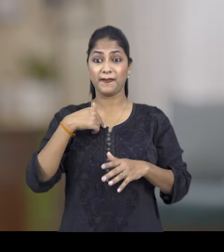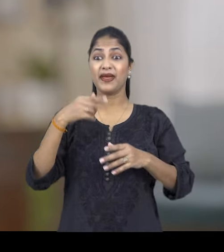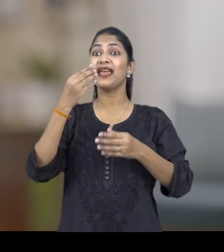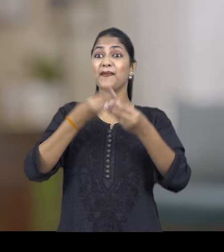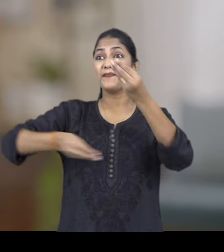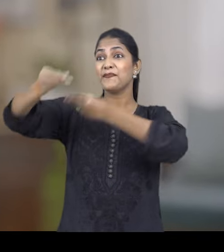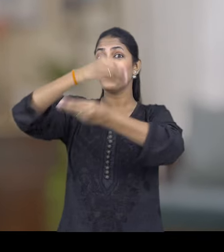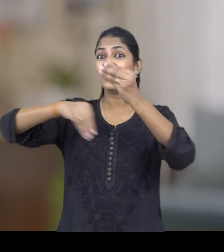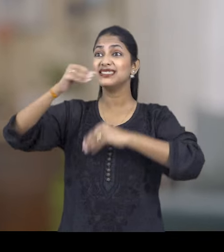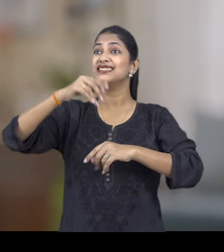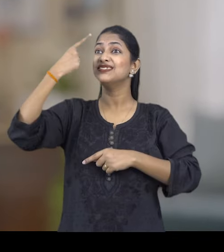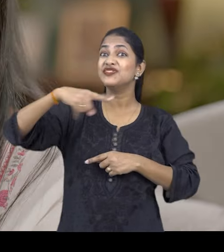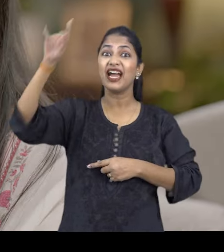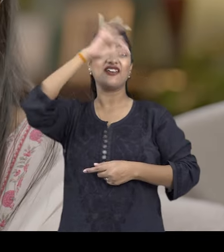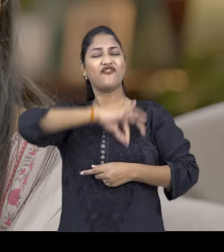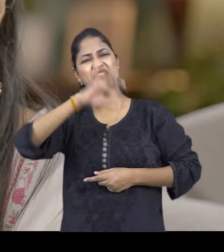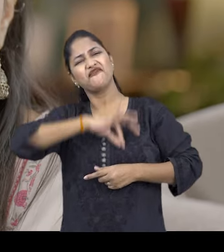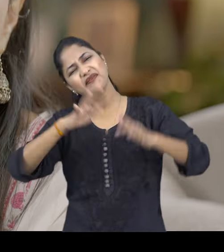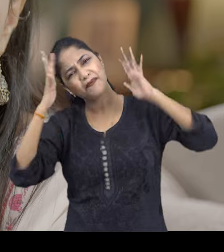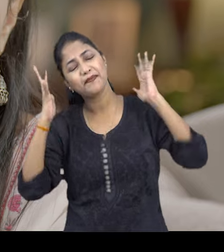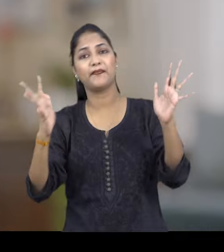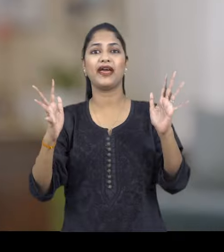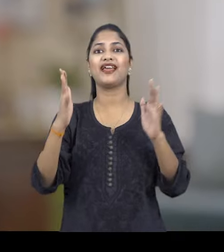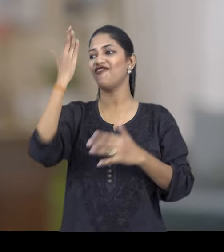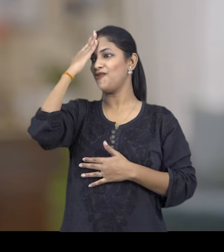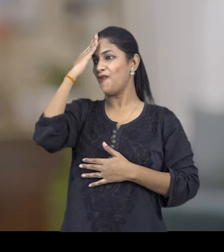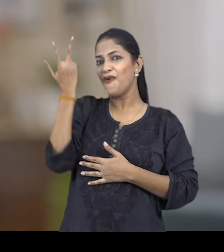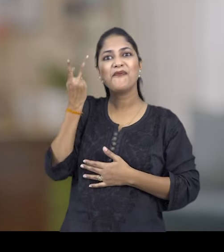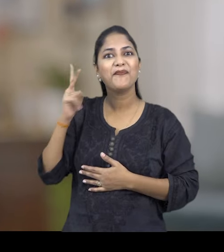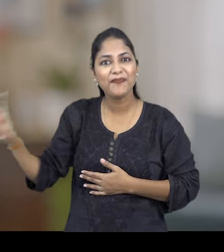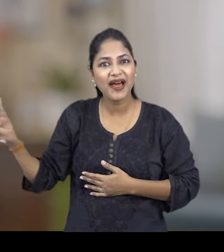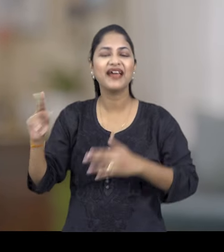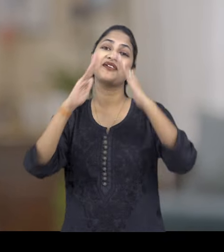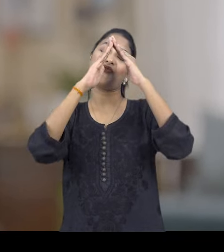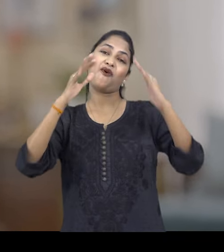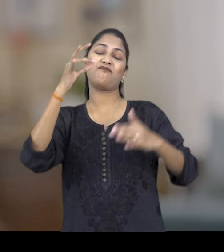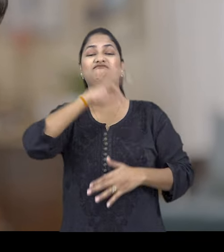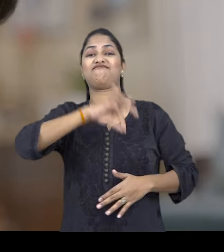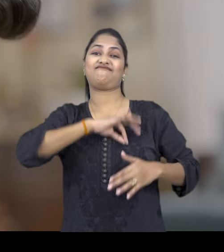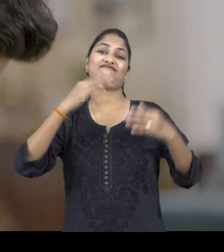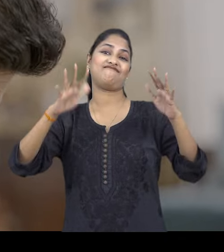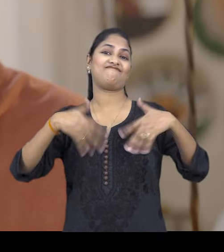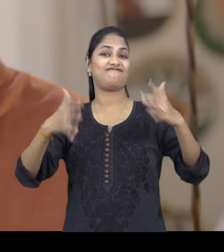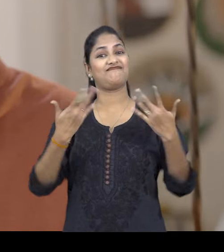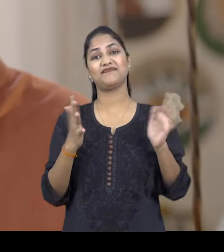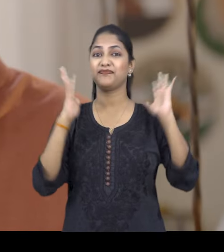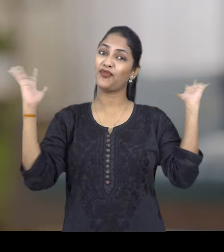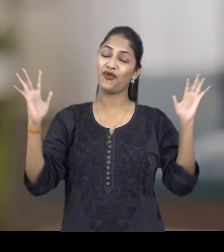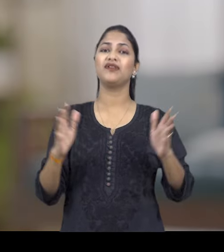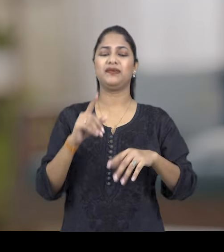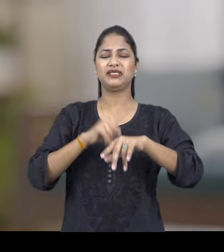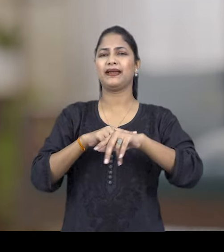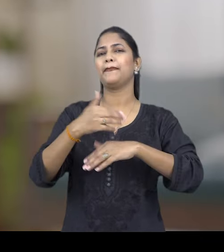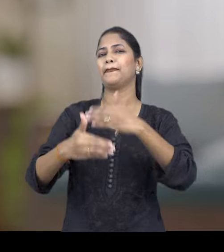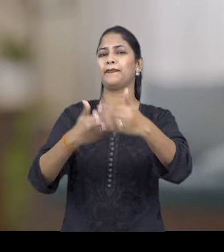હું બસ મારા મોટા વ્યવહારોની જ રાહ જોઉં છું. પછી લાભ જ લાભ થશે. પછી લોન પણ પૂરી થઈ જશે અને ઘરમાં સારા પૈસા પણ આવશે.